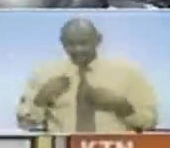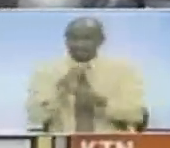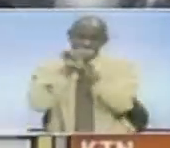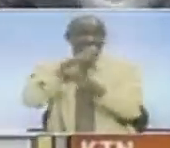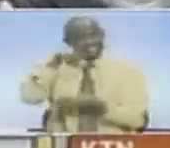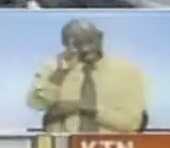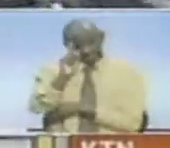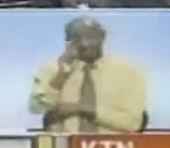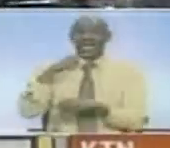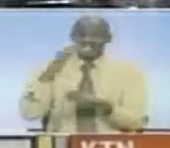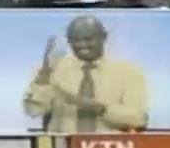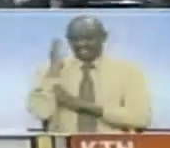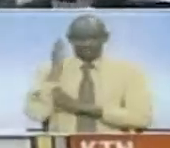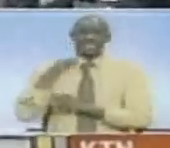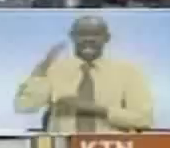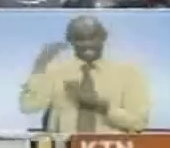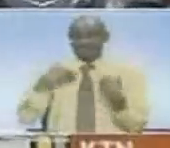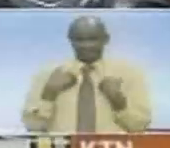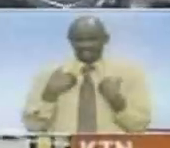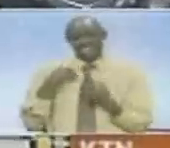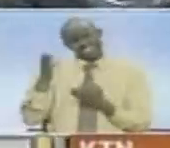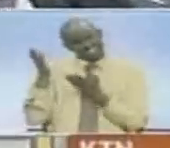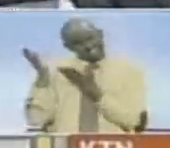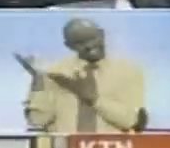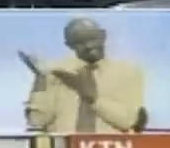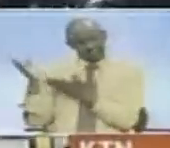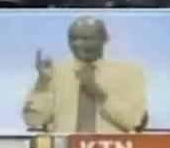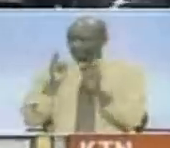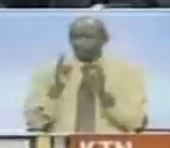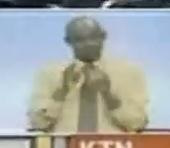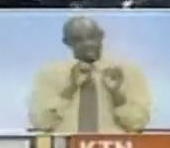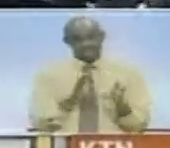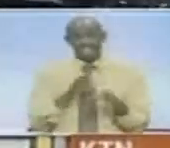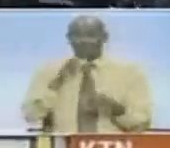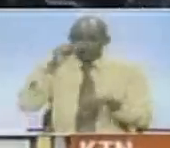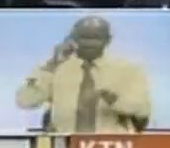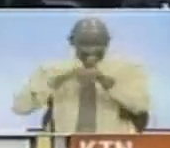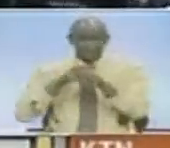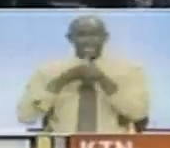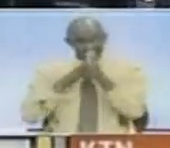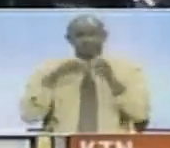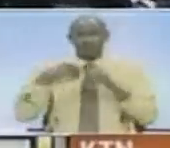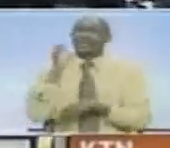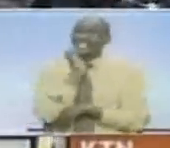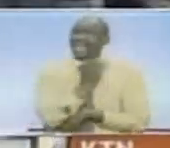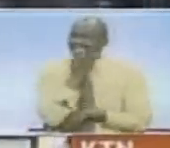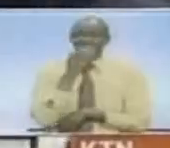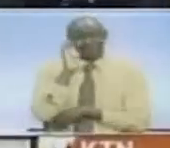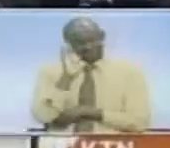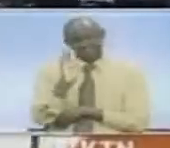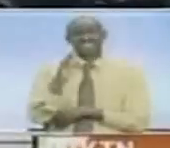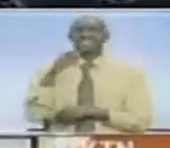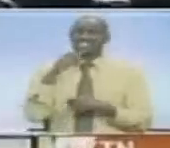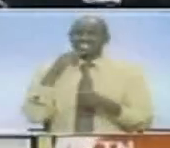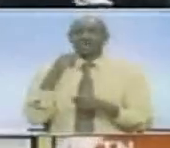risasi na usalama zaidi. Hii si kawaida. Tangu uongozi wa hayati mzee Jomo Kenyatta,